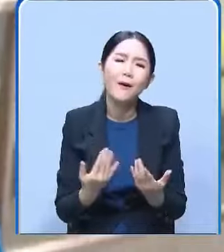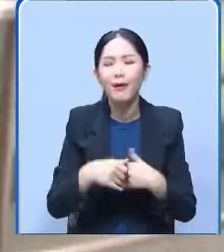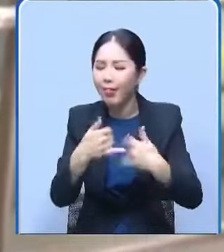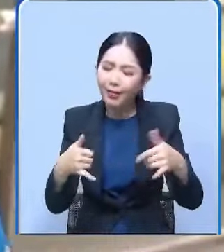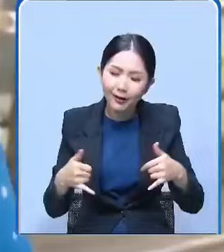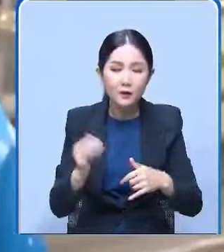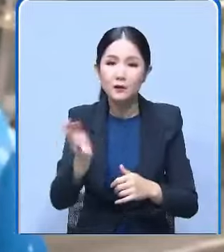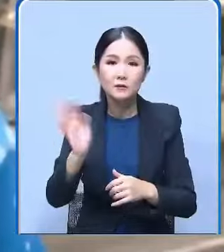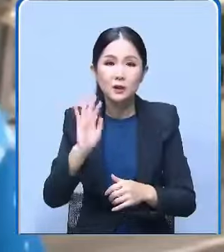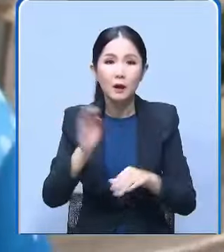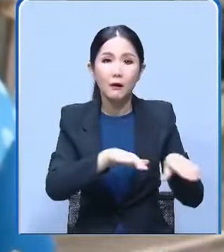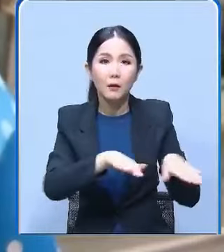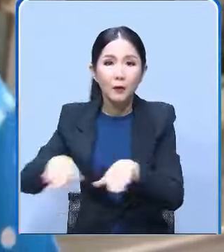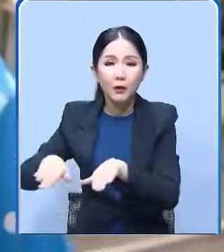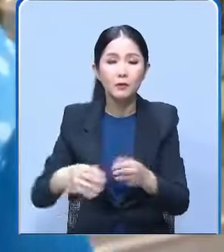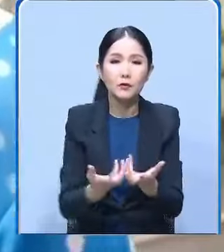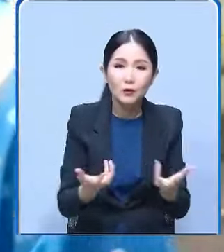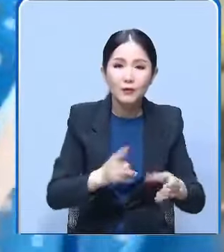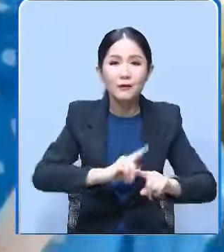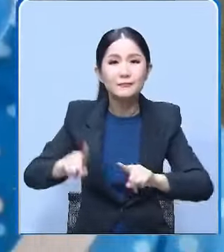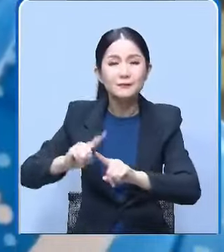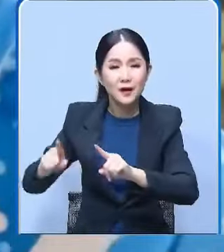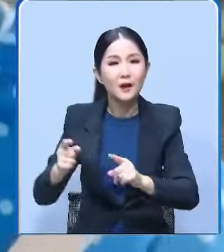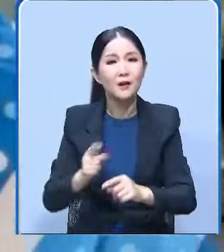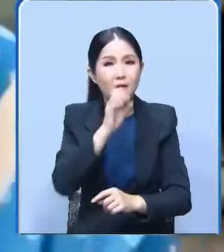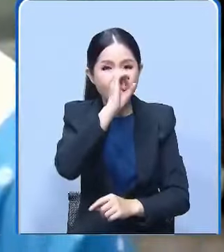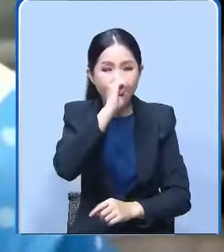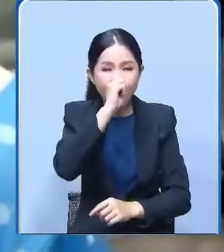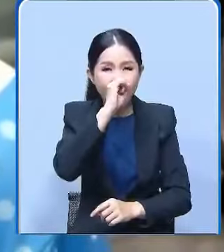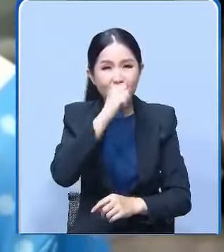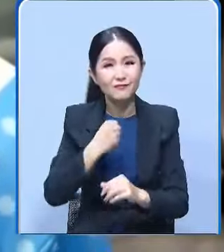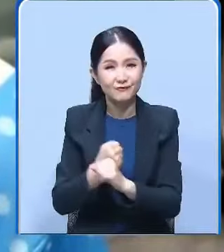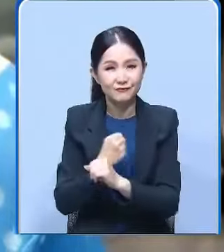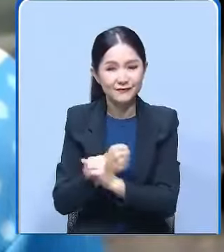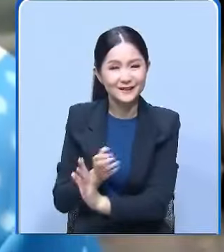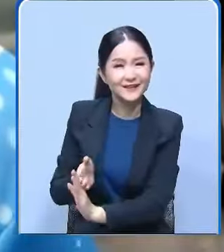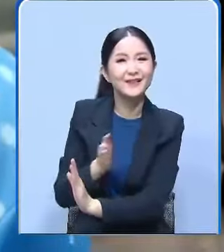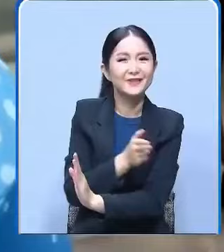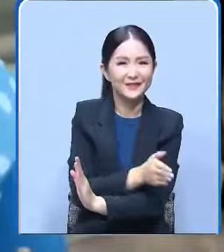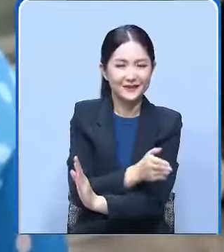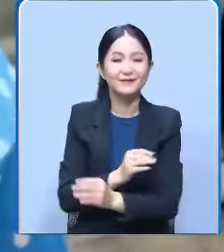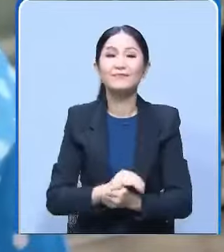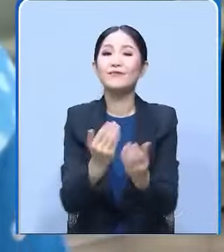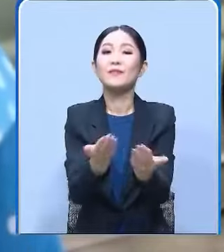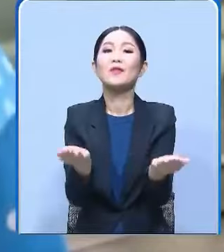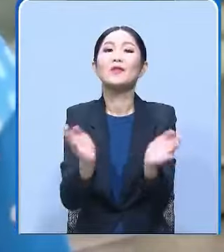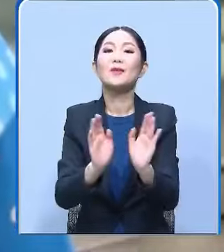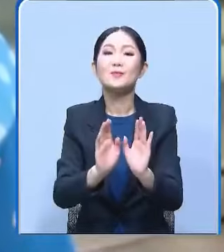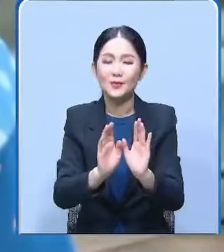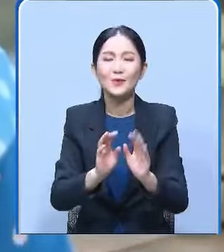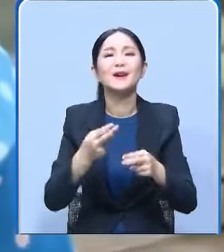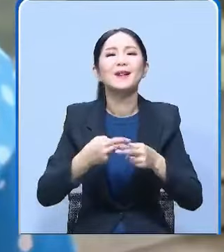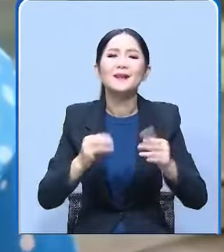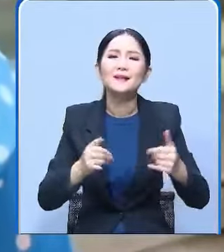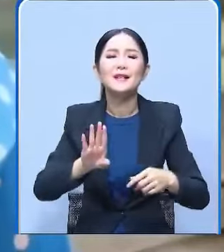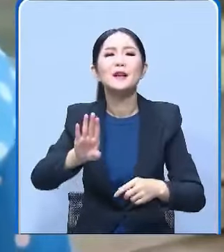กิ้งลองซ้อมทำกับเพลงซิยังไงนะคะ นะคะ นี่เราตกลงครอบครัวของน้องบีไม่รู้จะรับหมอลำไหมเน